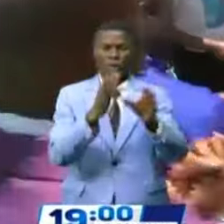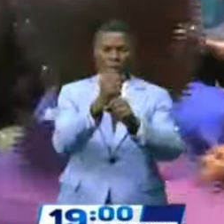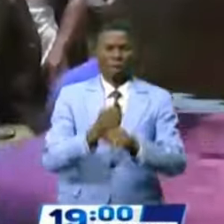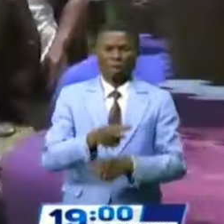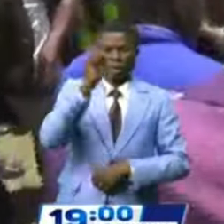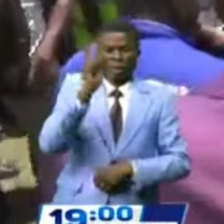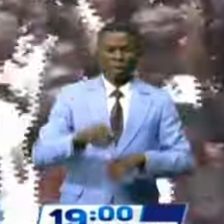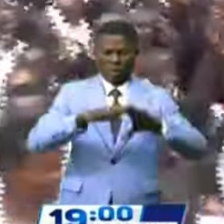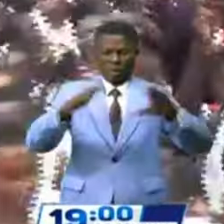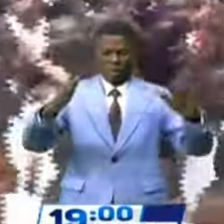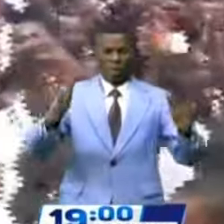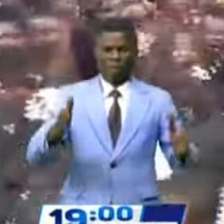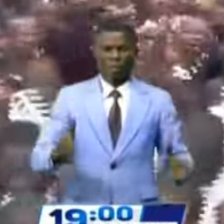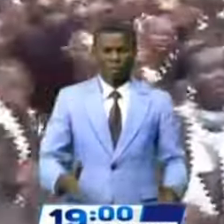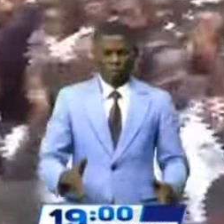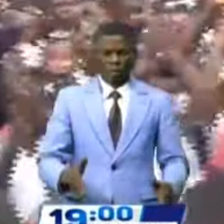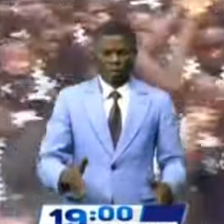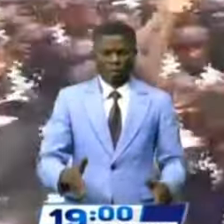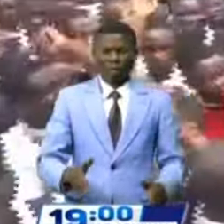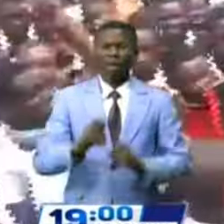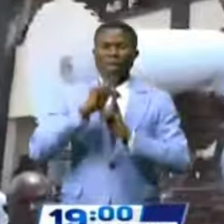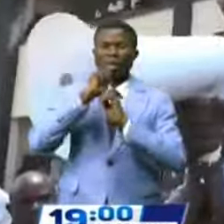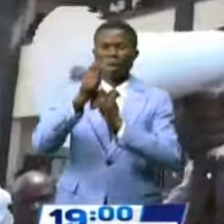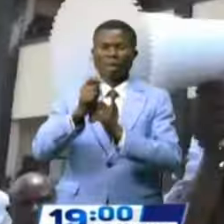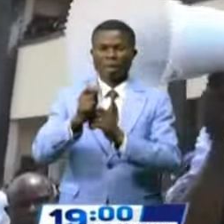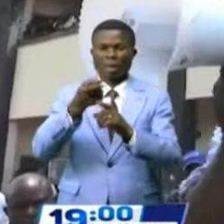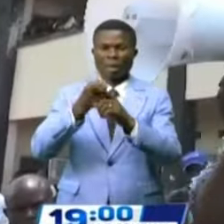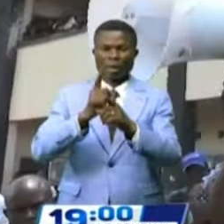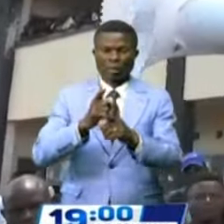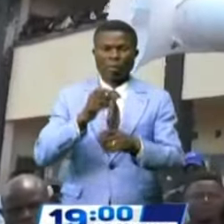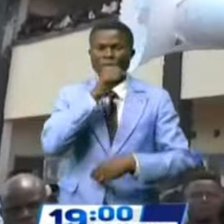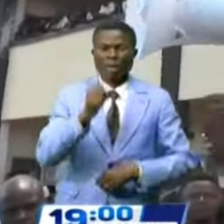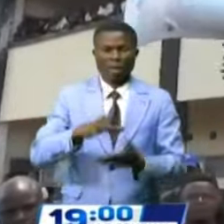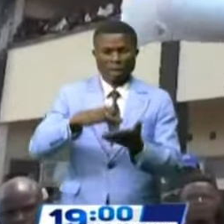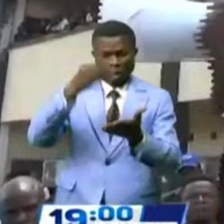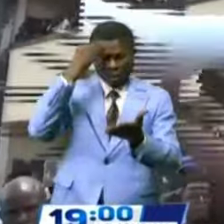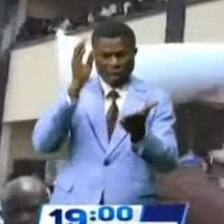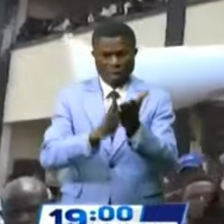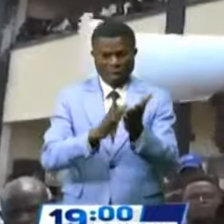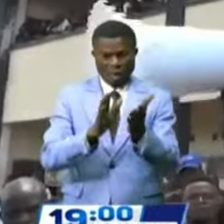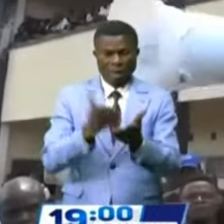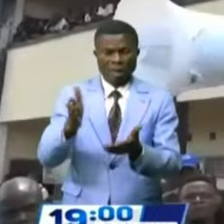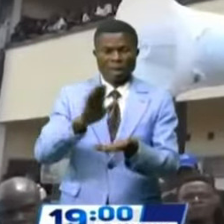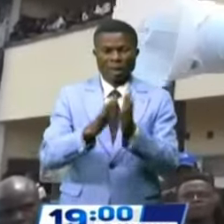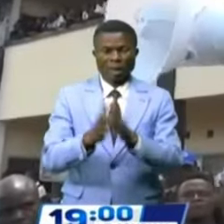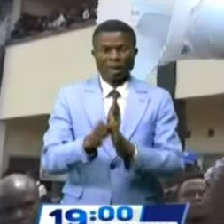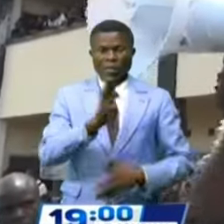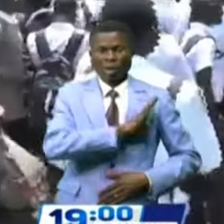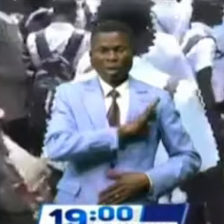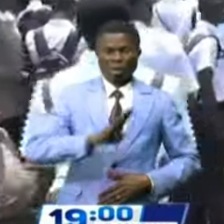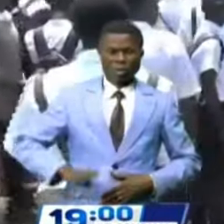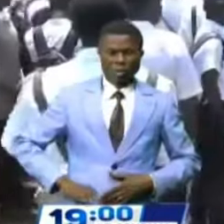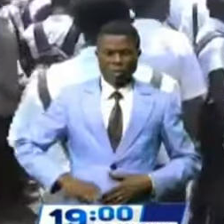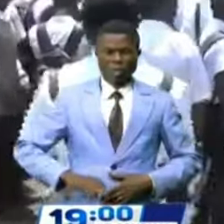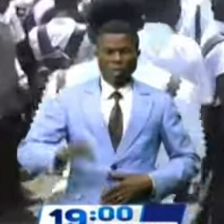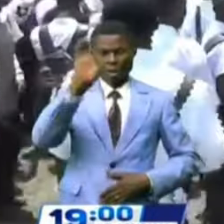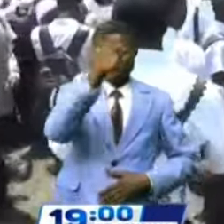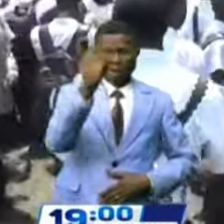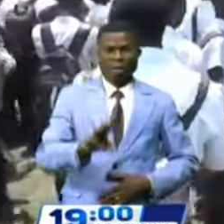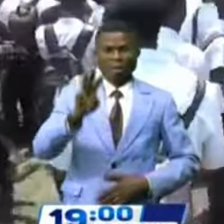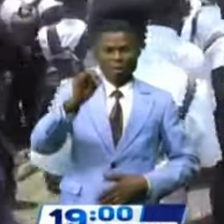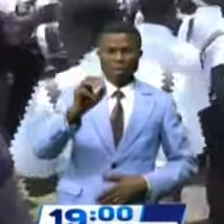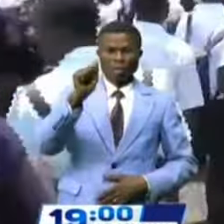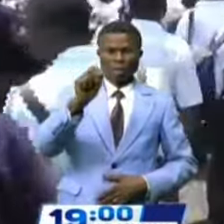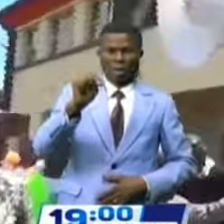de 100 pupitres. C'est un geste posé par un ancien élève de l'école qui est devenu bourgmestre de la commune de Manika